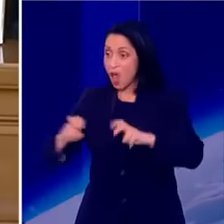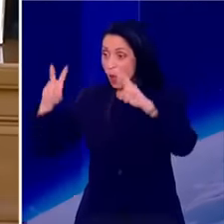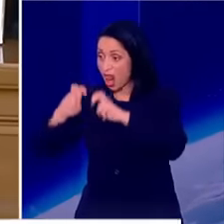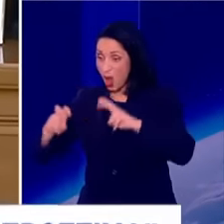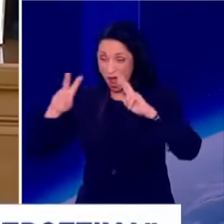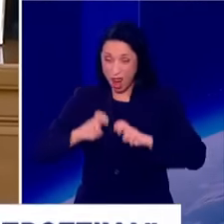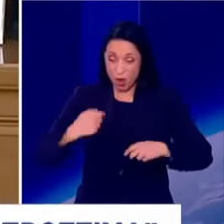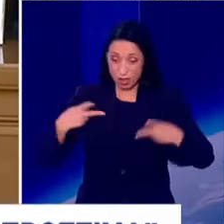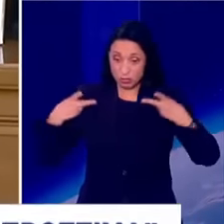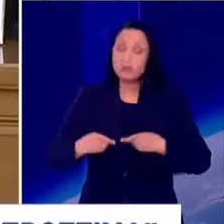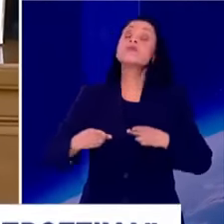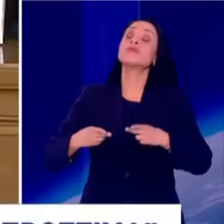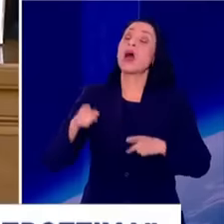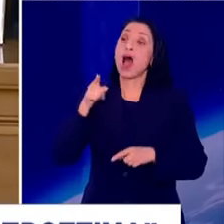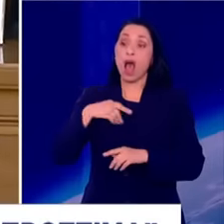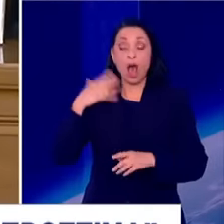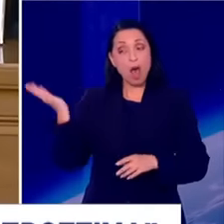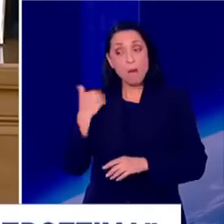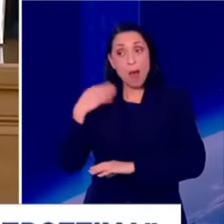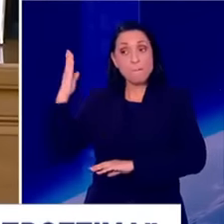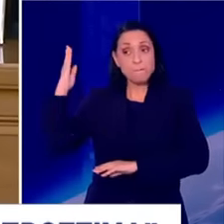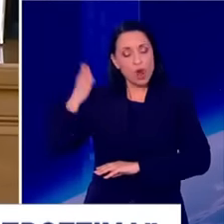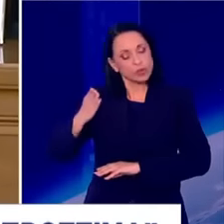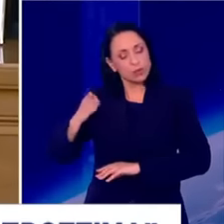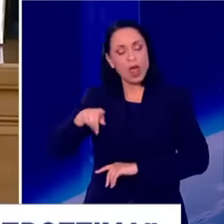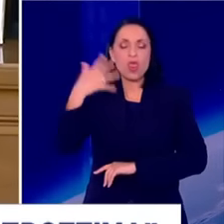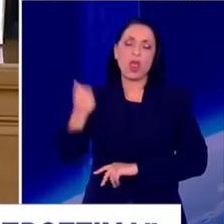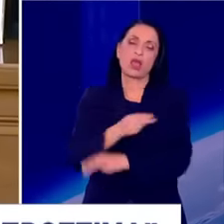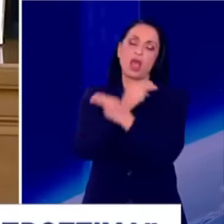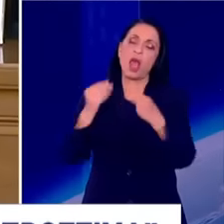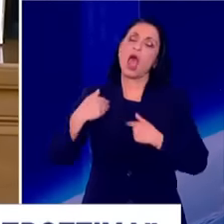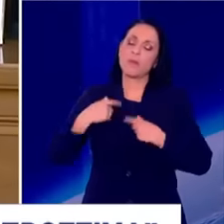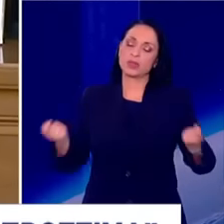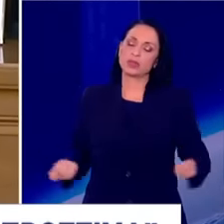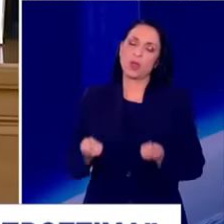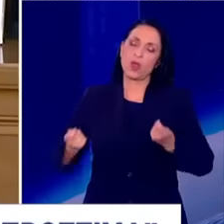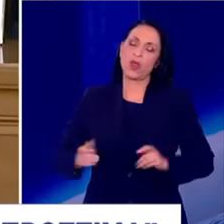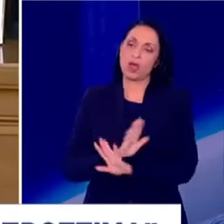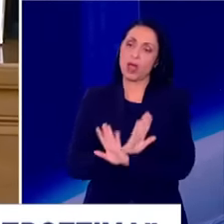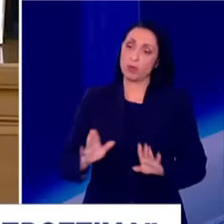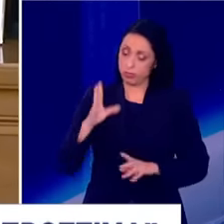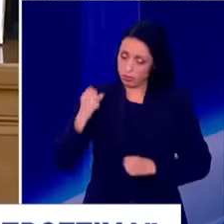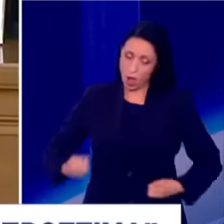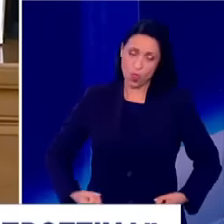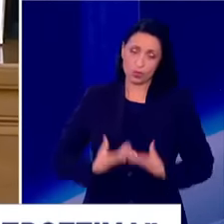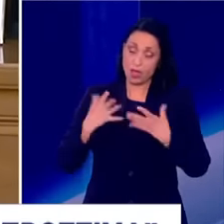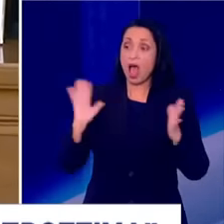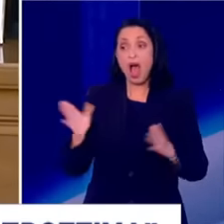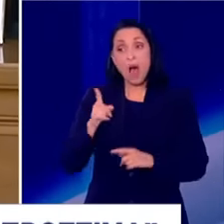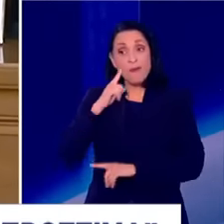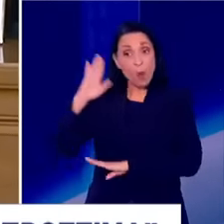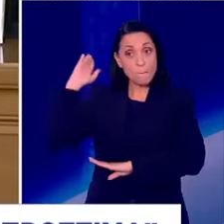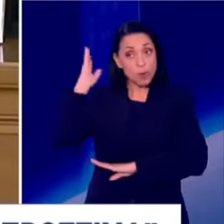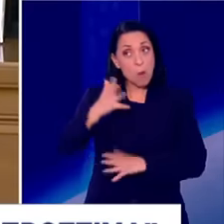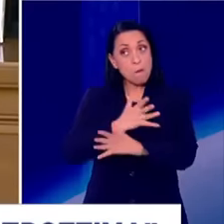οποία είμαστε πεπισμένοι ότι θα φέρουν αποτέλεσμα, μην διστάσετε ότι θα τα εφαρμόσουμε με μεγάλο ενθουσιασμό. Mm-hmm. Και αν αυτό σημαίνει και πρόστιμα